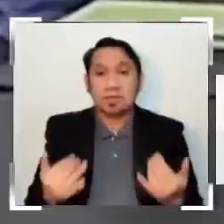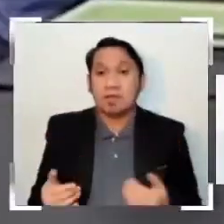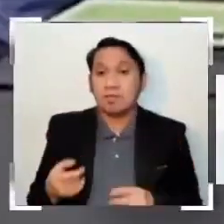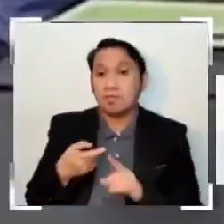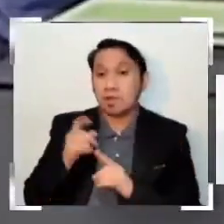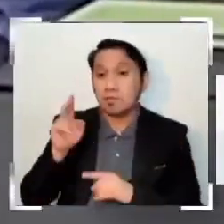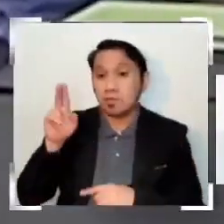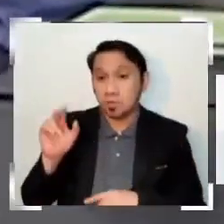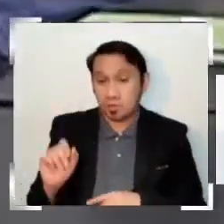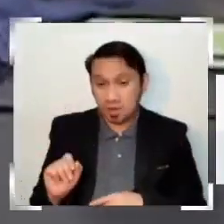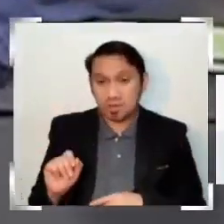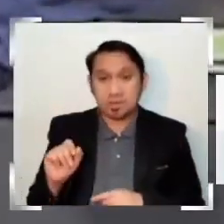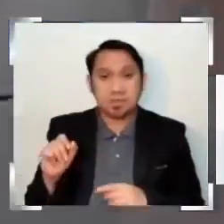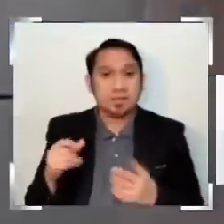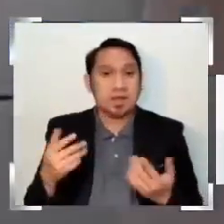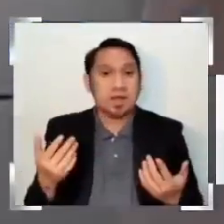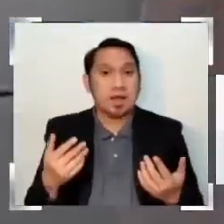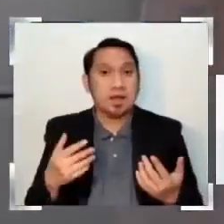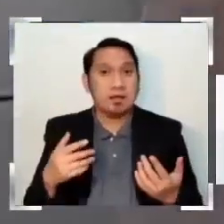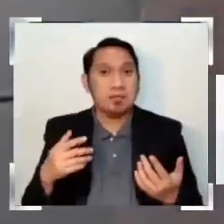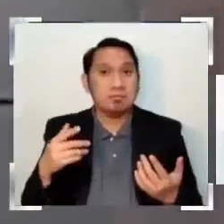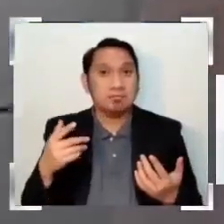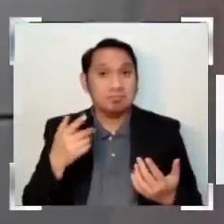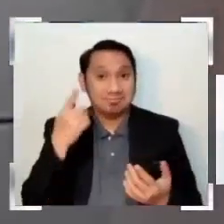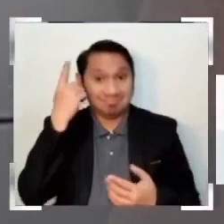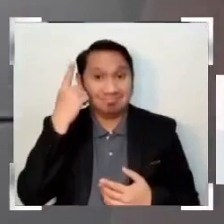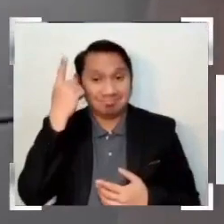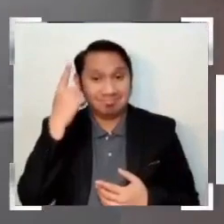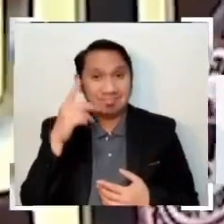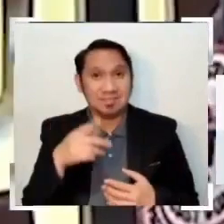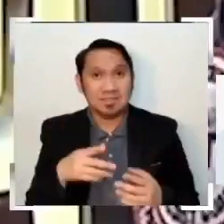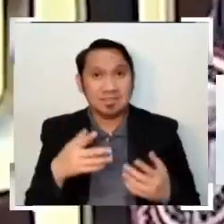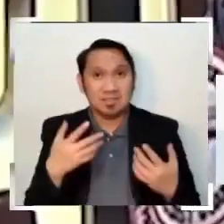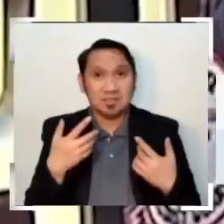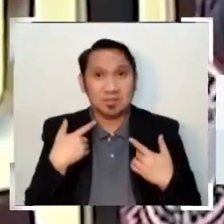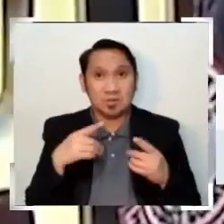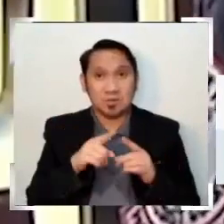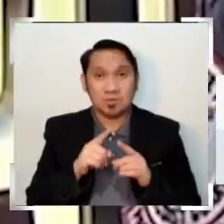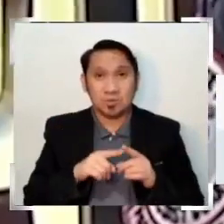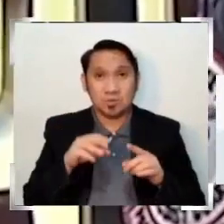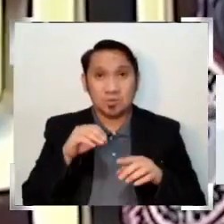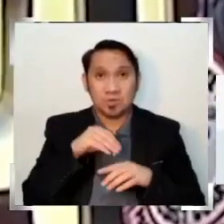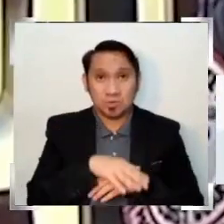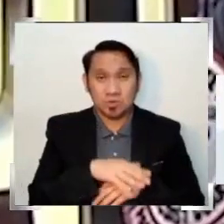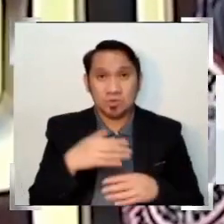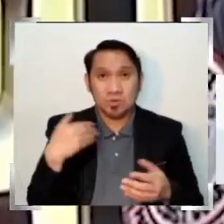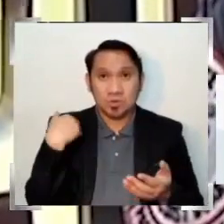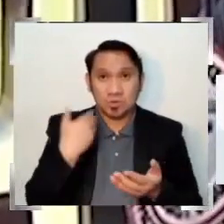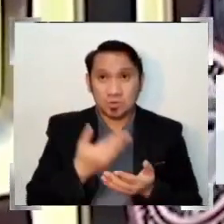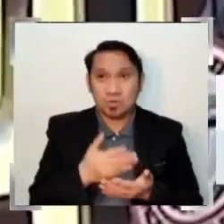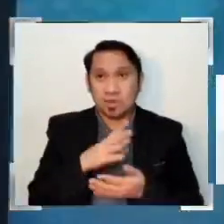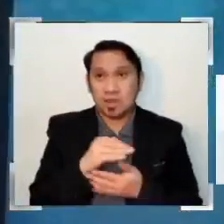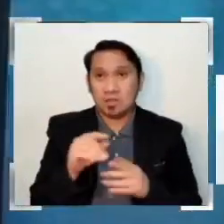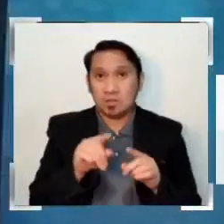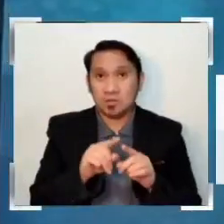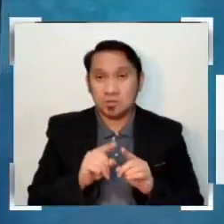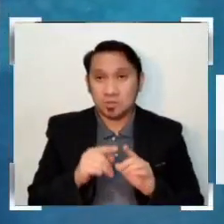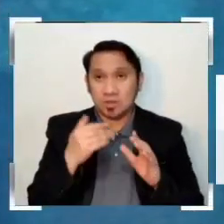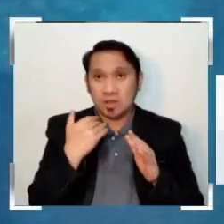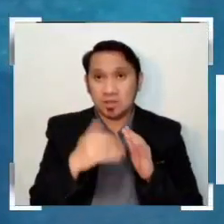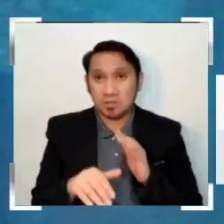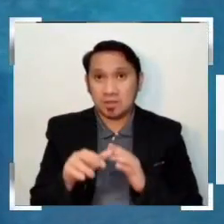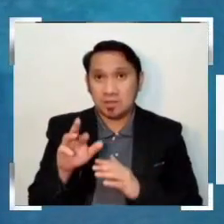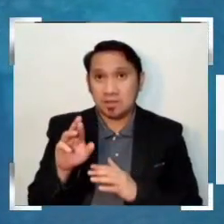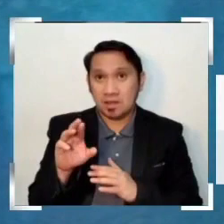Pola Oriental Mindoro na isa sa pinaka-apektado ng oil spill. Magpapadala rin daw sila ng ROV para